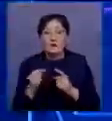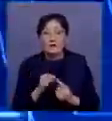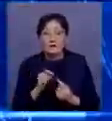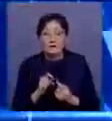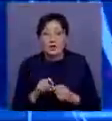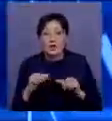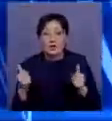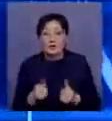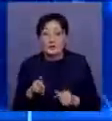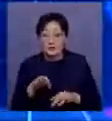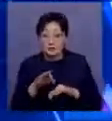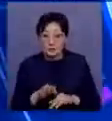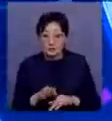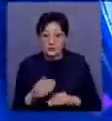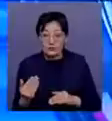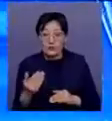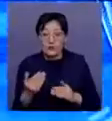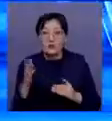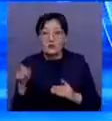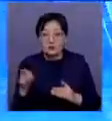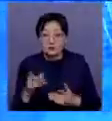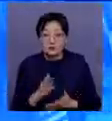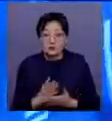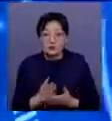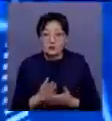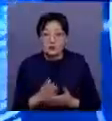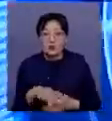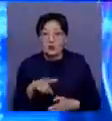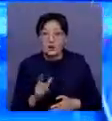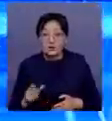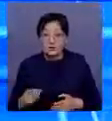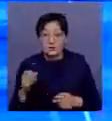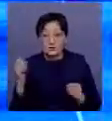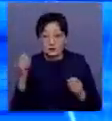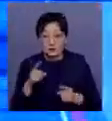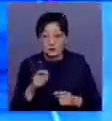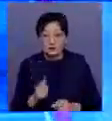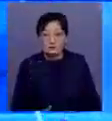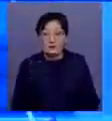карантин қалай өтіп жатыр. Оны сол жақта жүрген отандастарымыздан біліп көрдік.